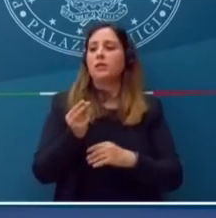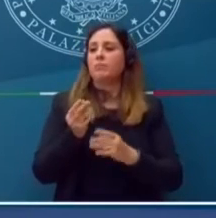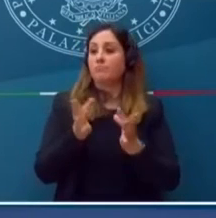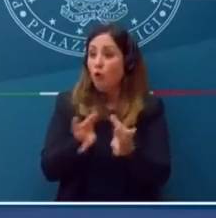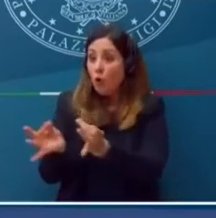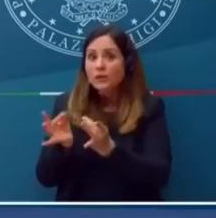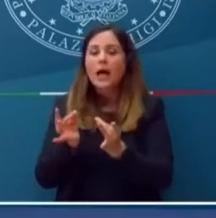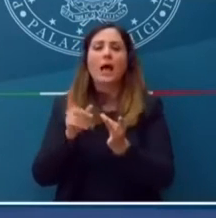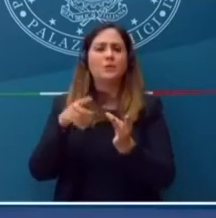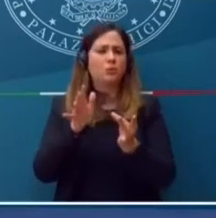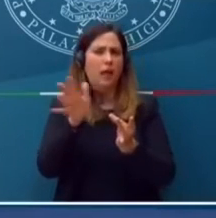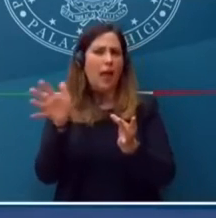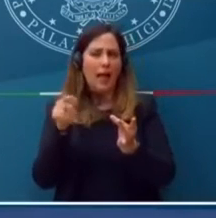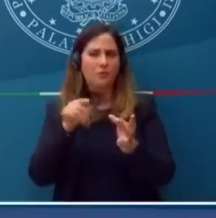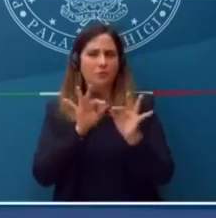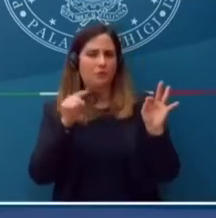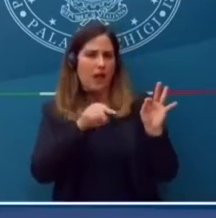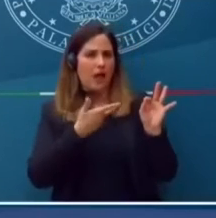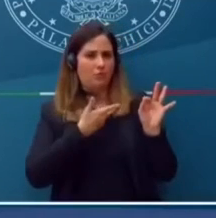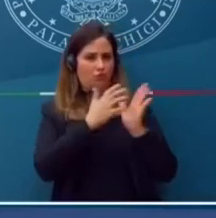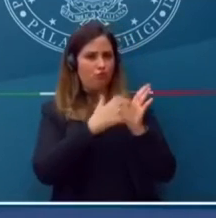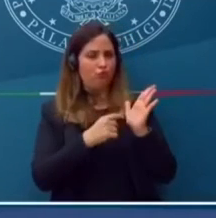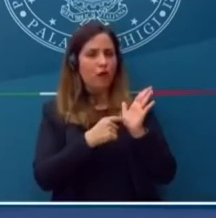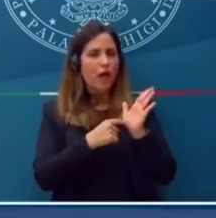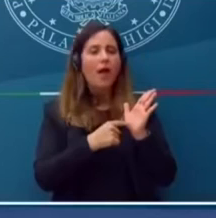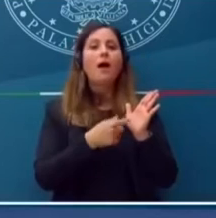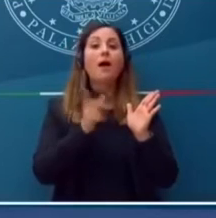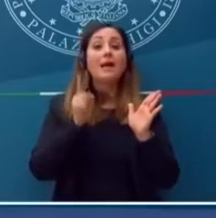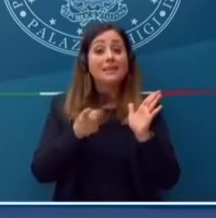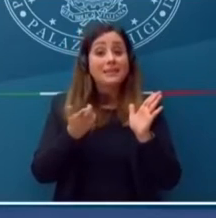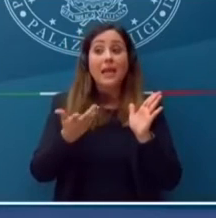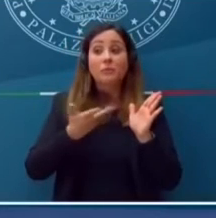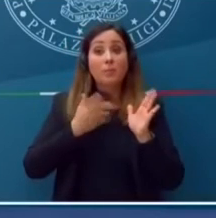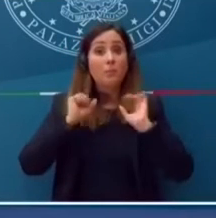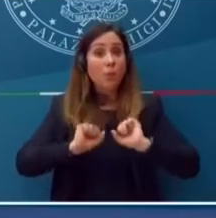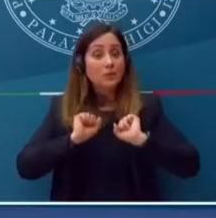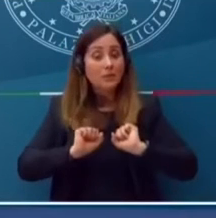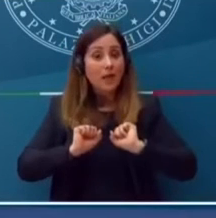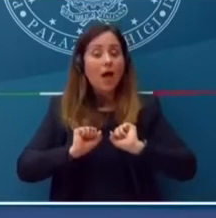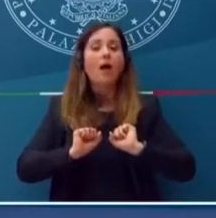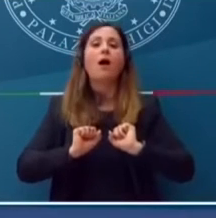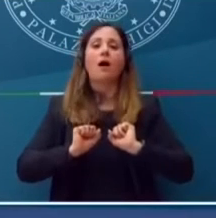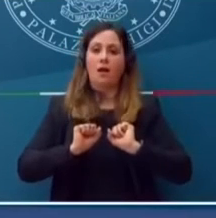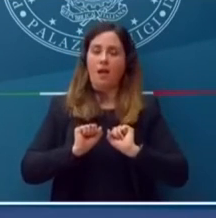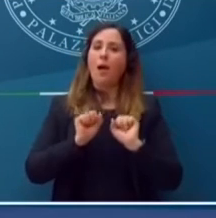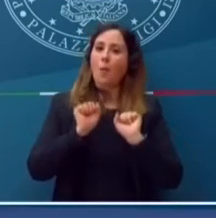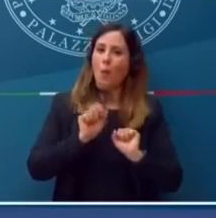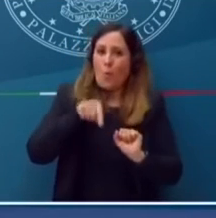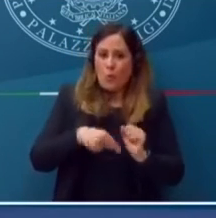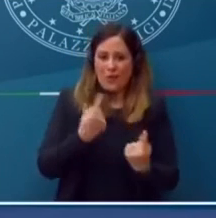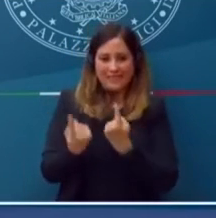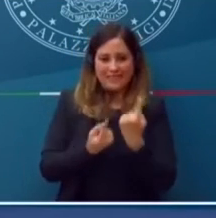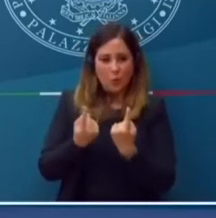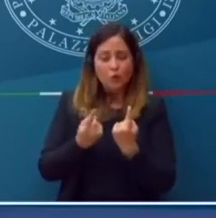e qualcos'altro lo mostrasse la possibilità, si possono riconsiderare le cose anche prima del